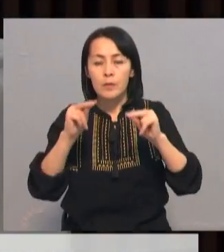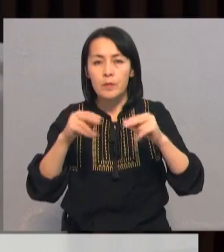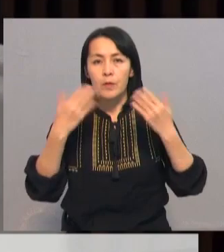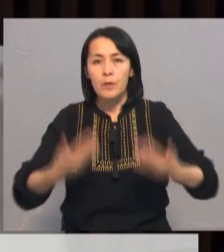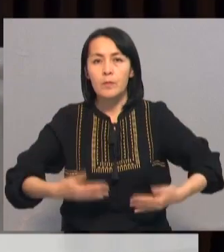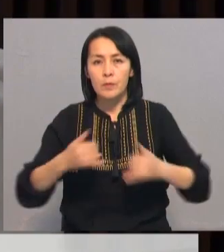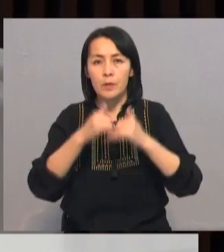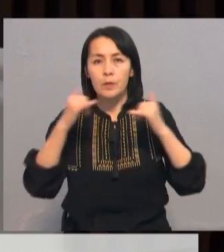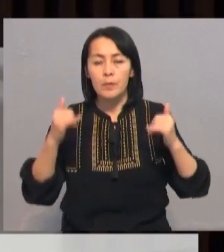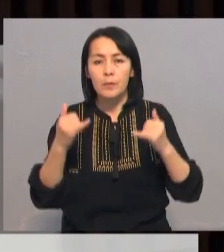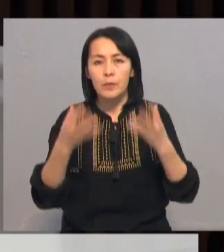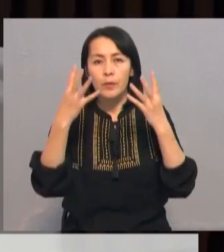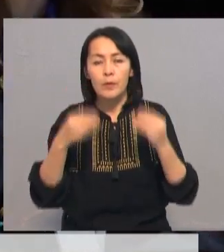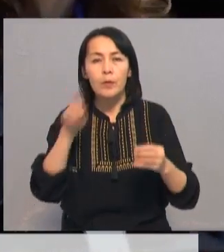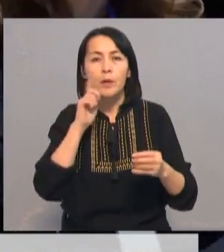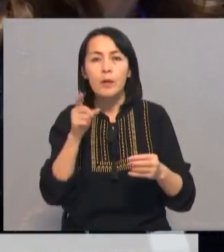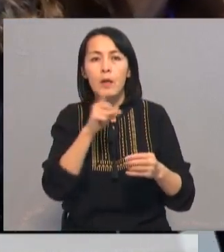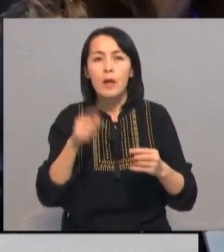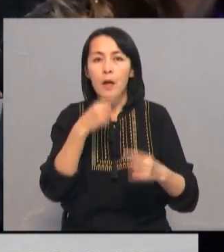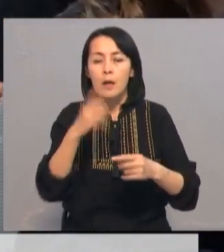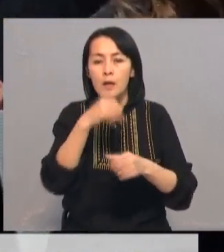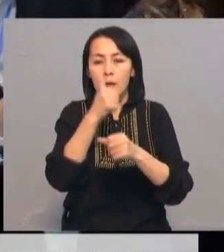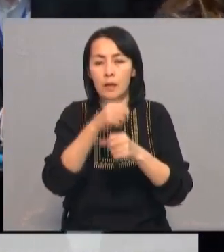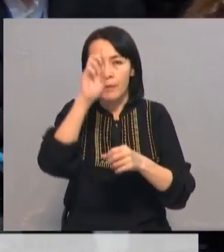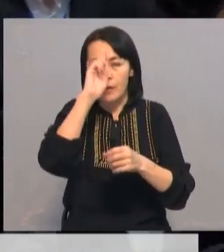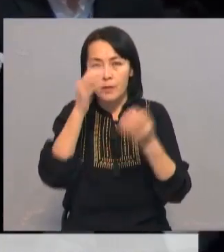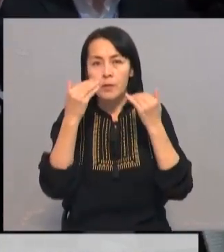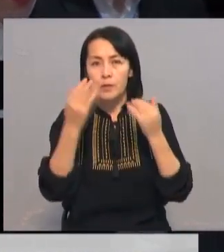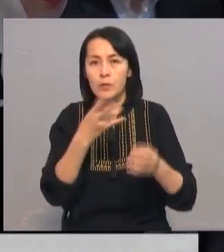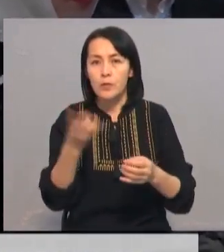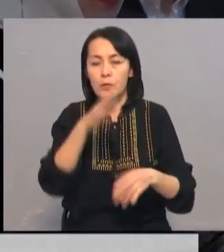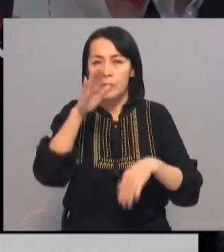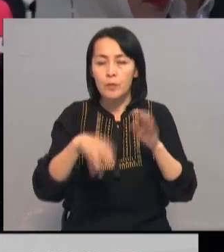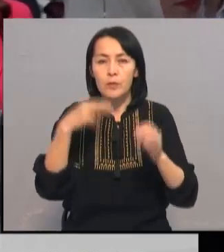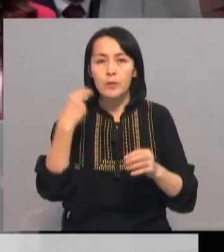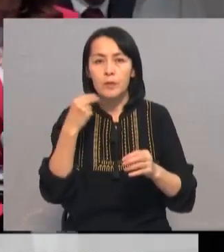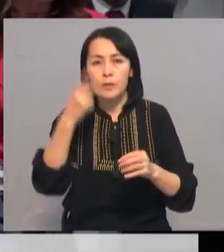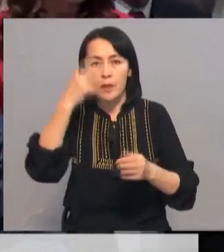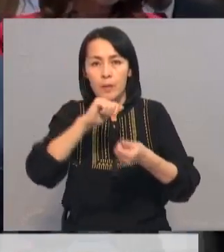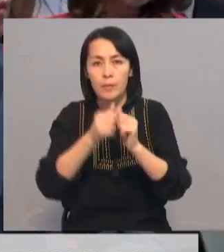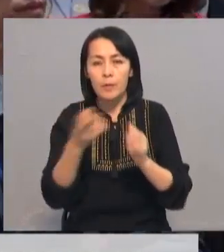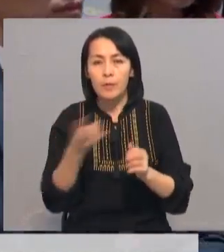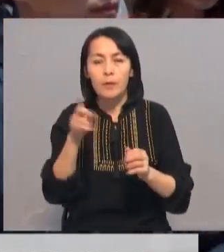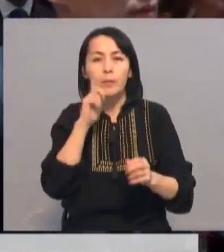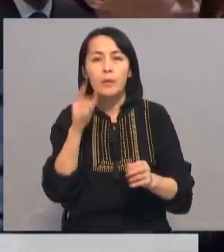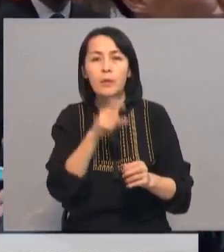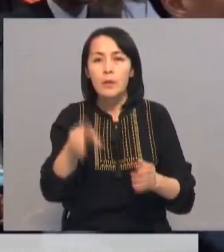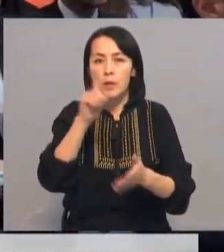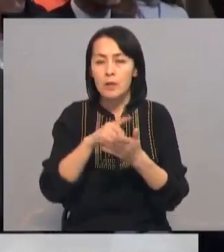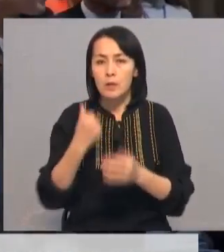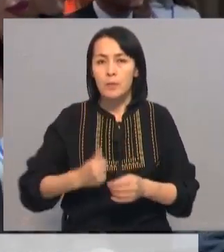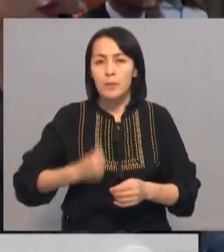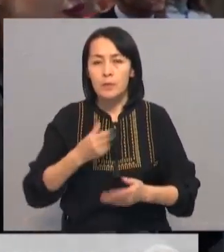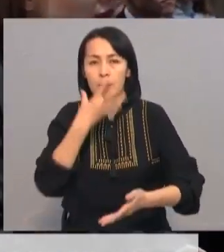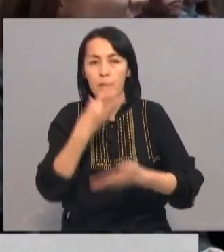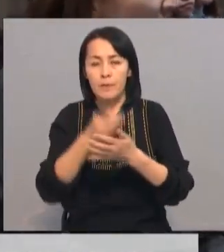общество. Для этого сегодняшней молодежи, как сказал глава государства, нужно прививать лучшие качества. Молодые люди должны быть